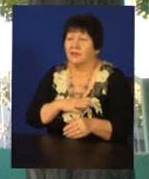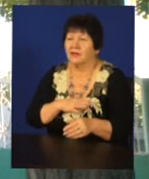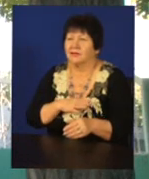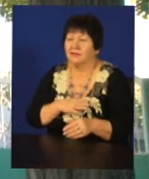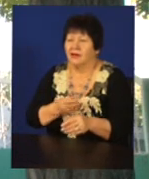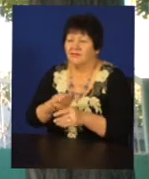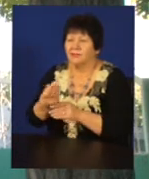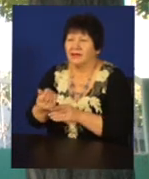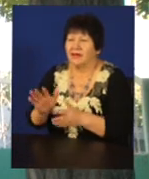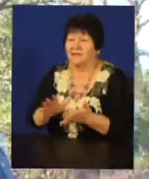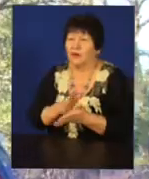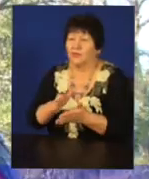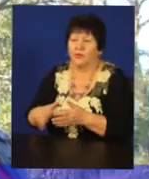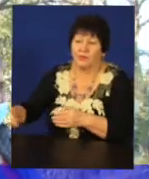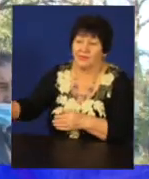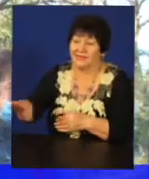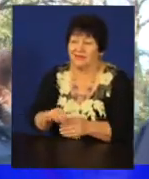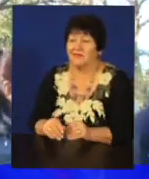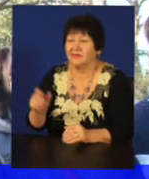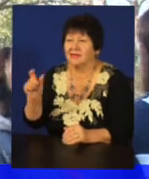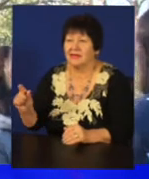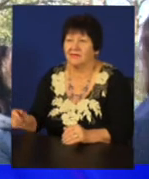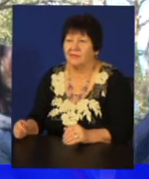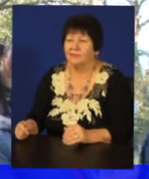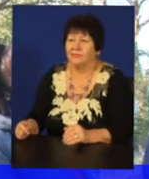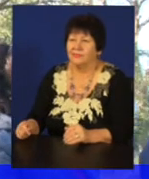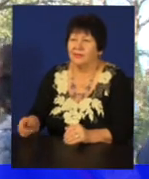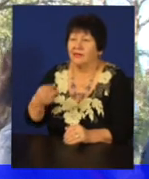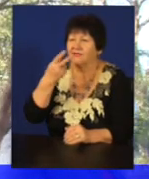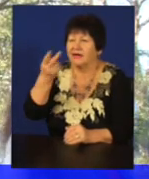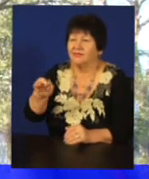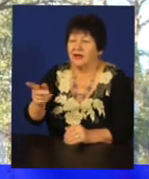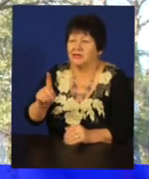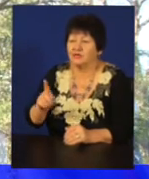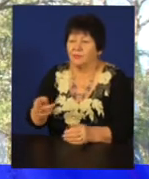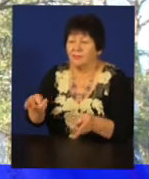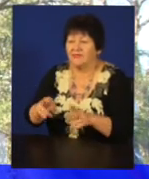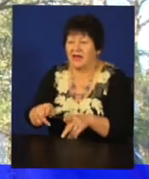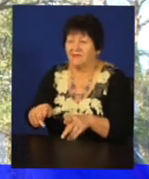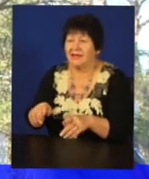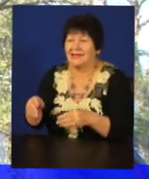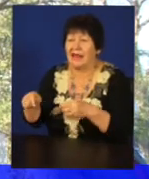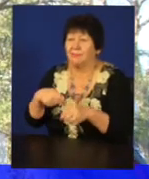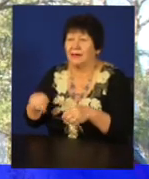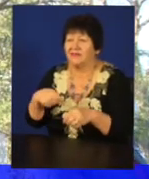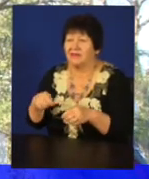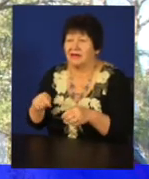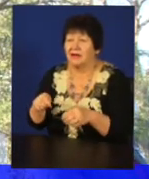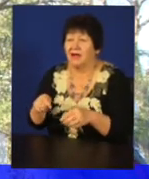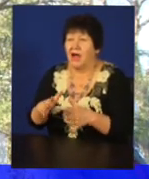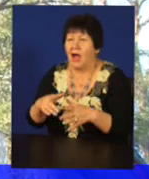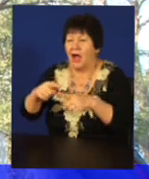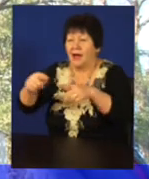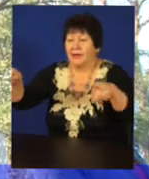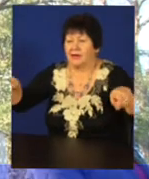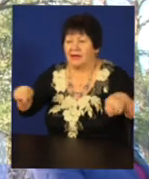пигуной, сплотязка тот. Мы говорили, что поставите для пластика вот эти большие